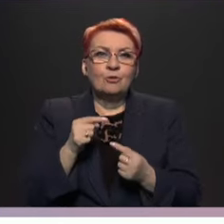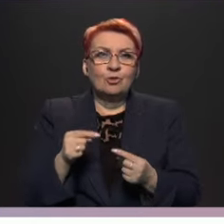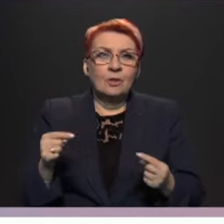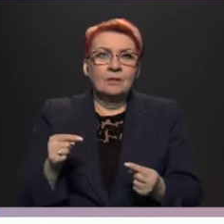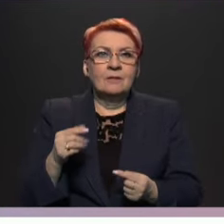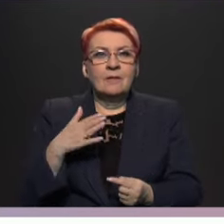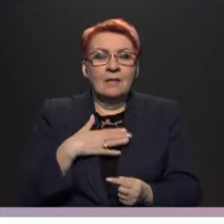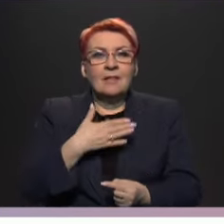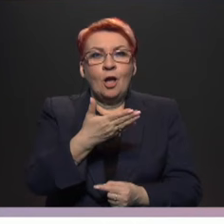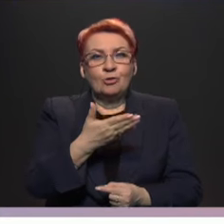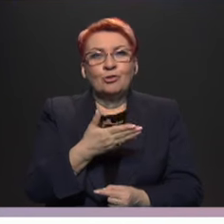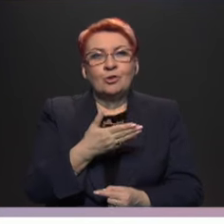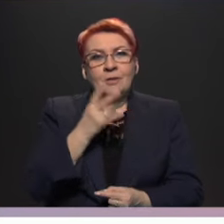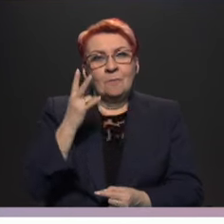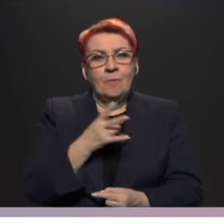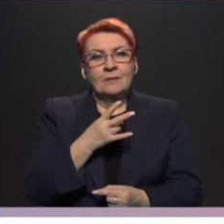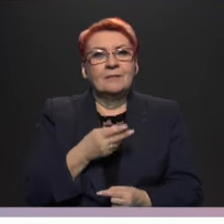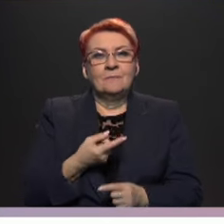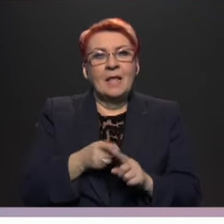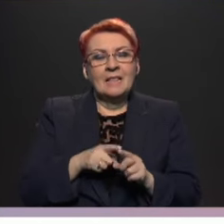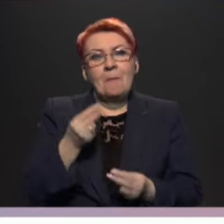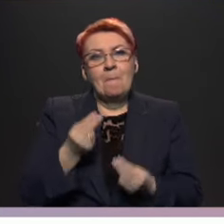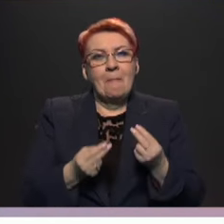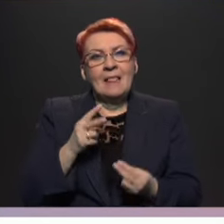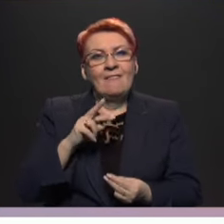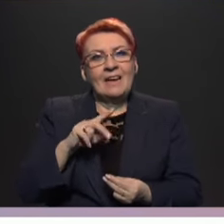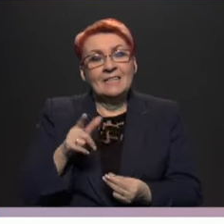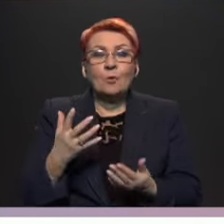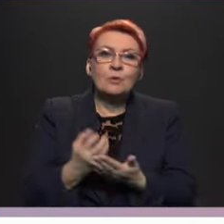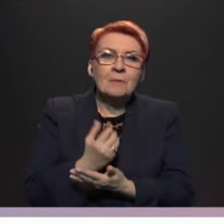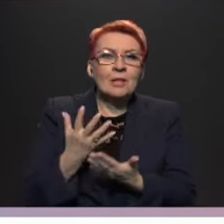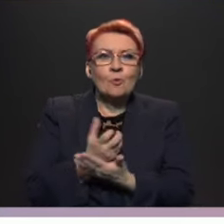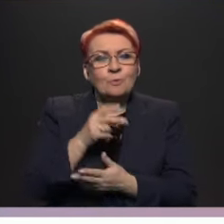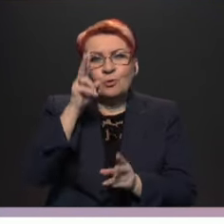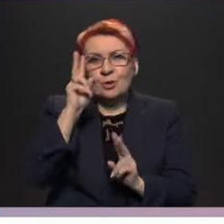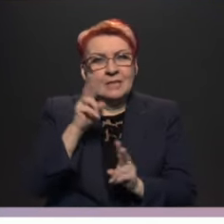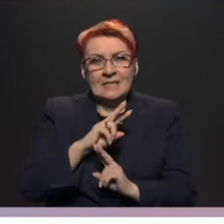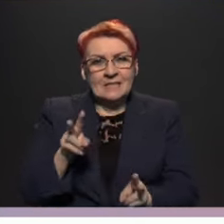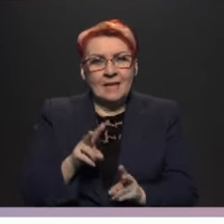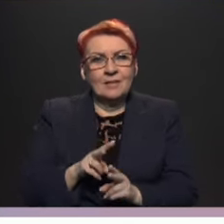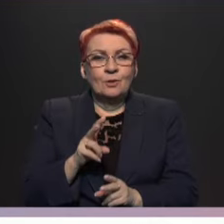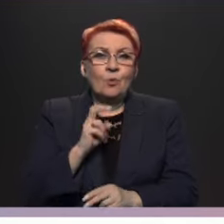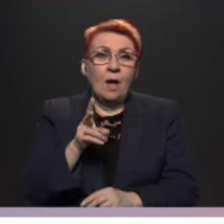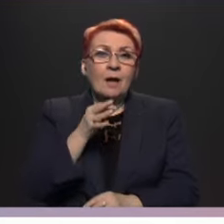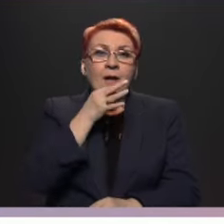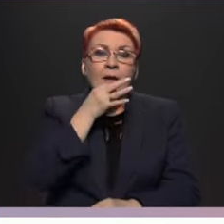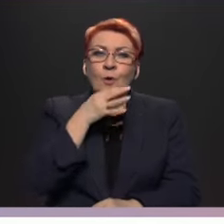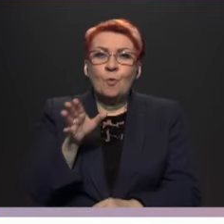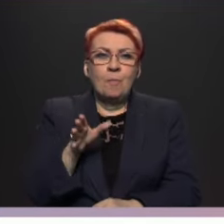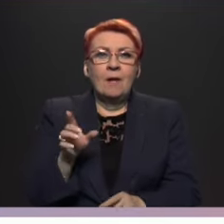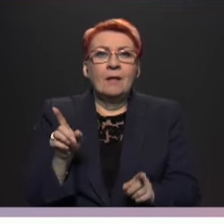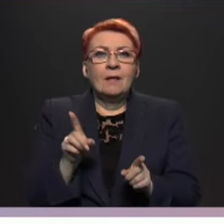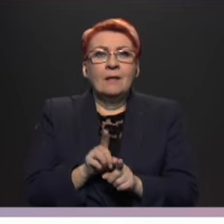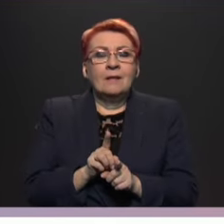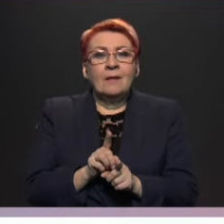наших братьев тоже этим баловались. Не знаю, как успешно, не успешно. Но, конечно, как любая такая